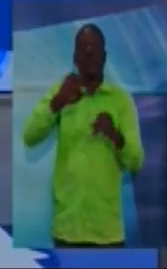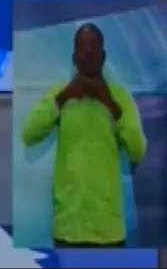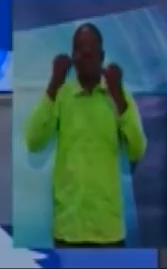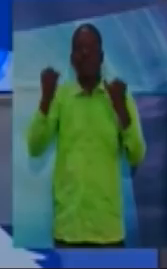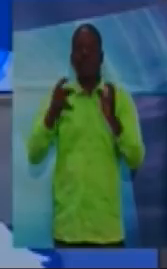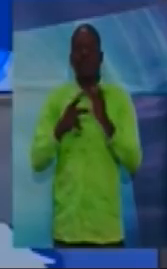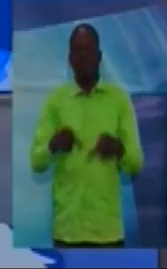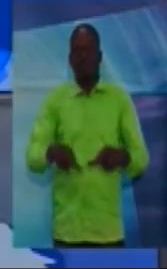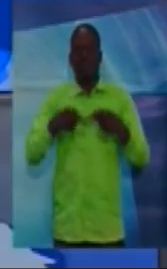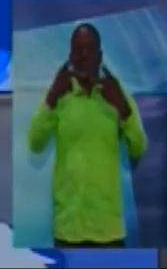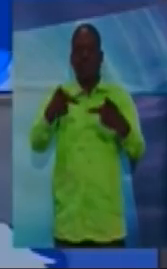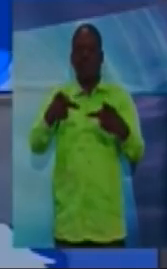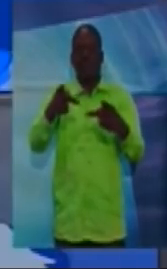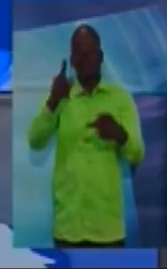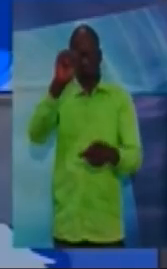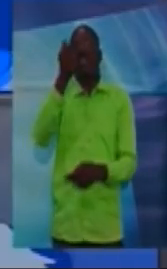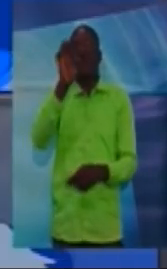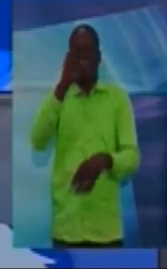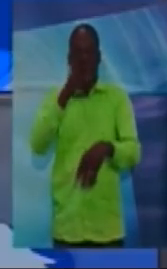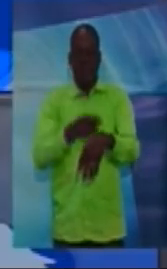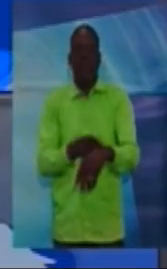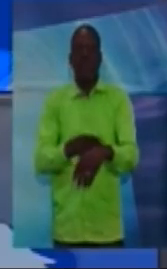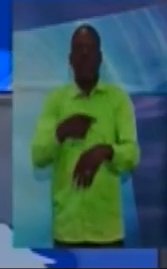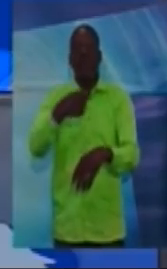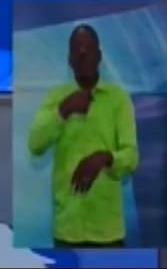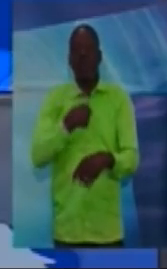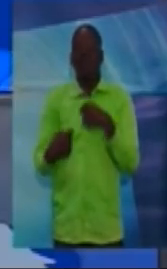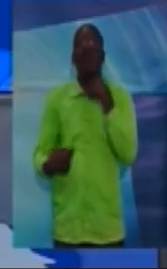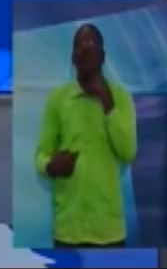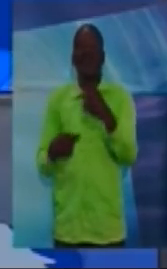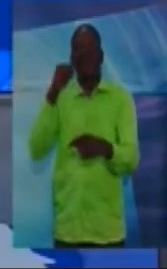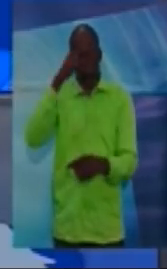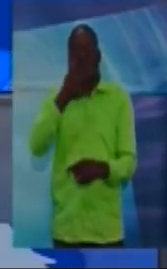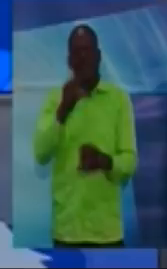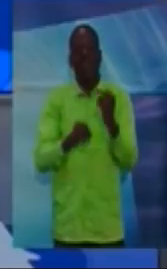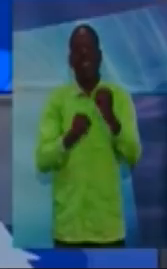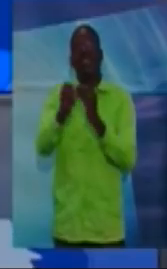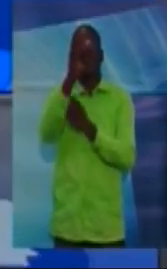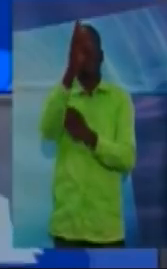proposé sous le coup de 19h. Et moi, je vous dis à demain, Dieu voulant.